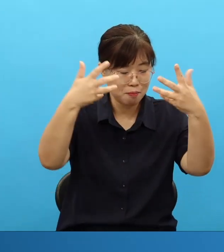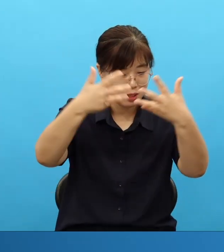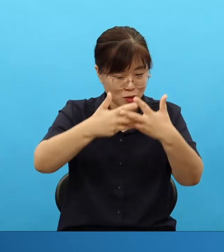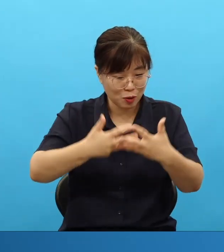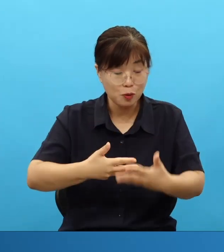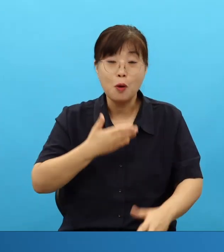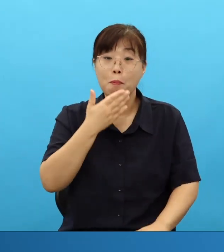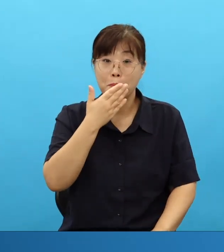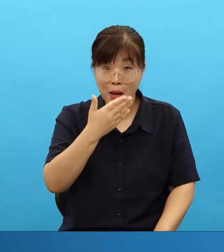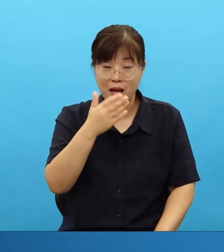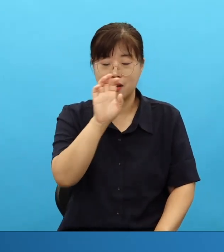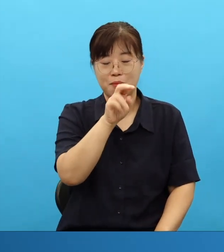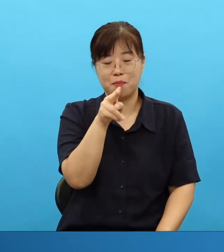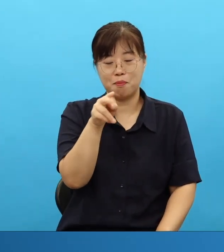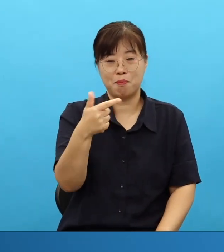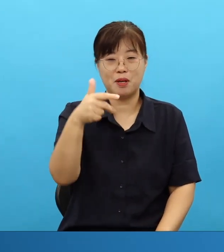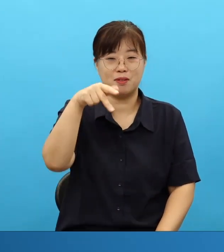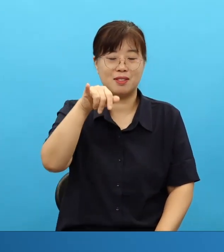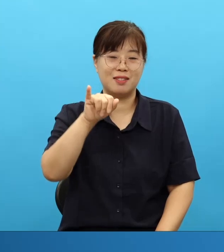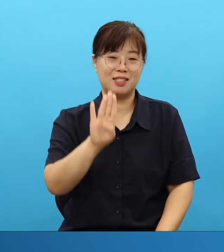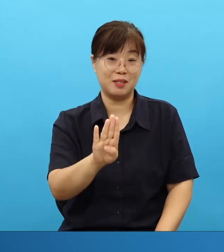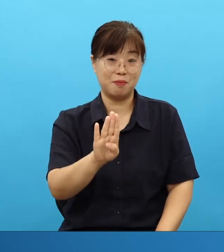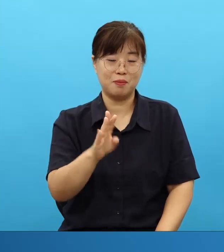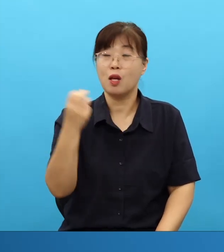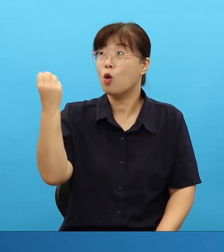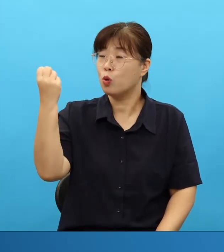보여요 그다 현장이